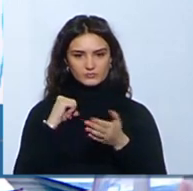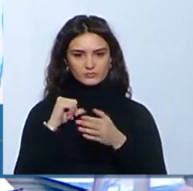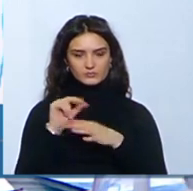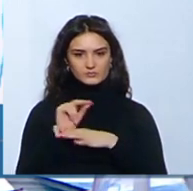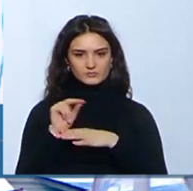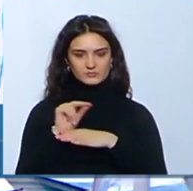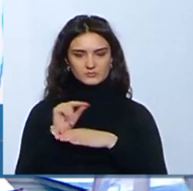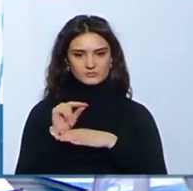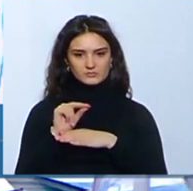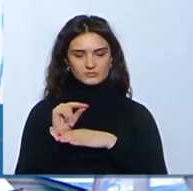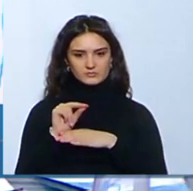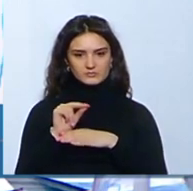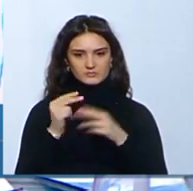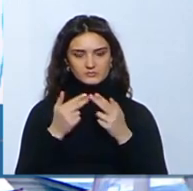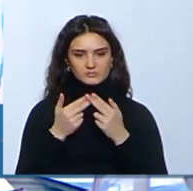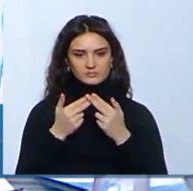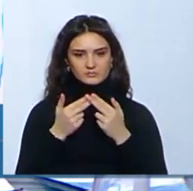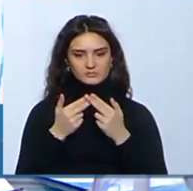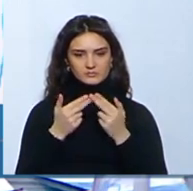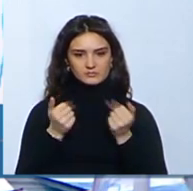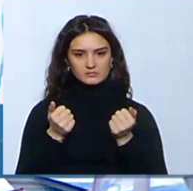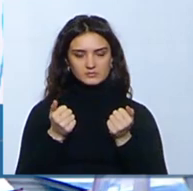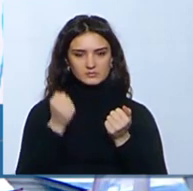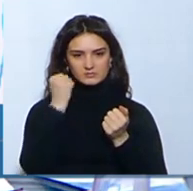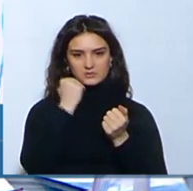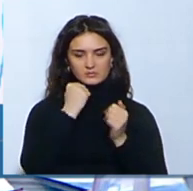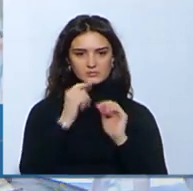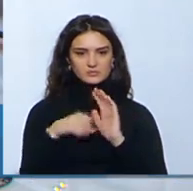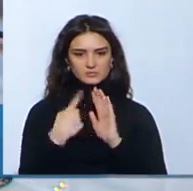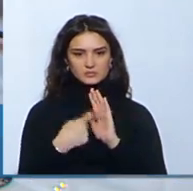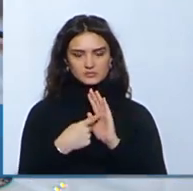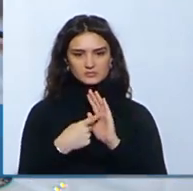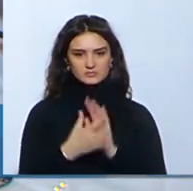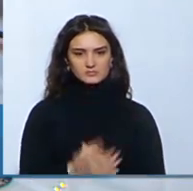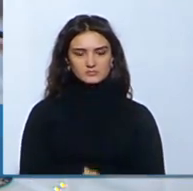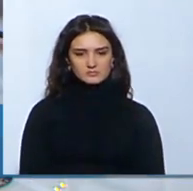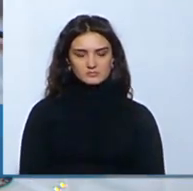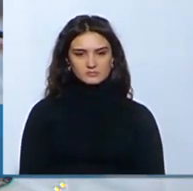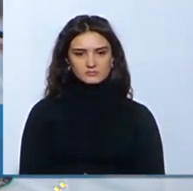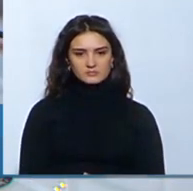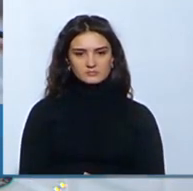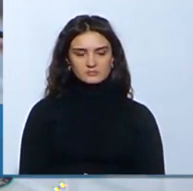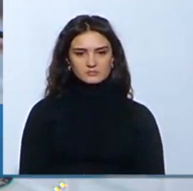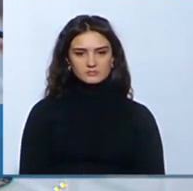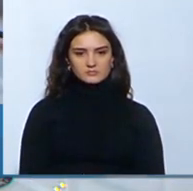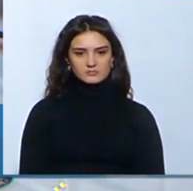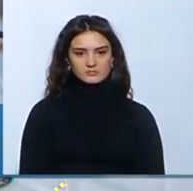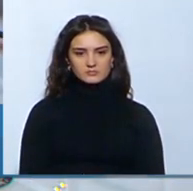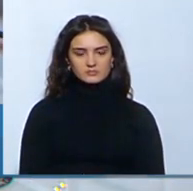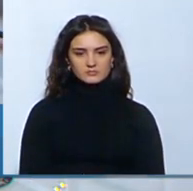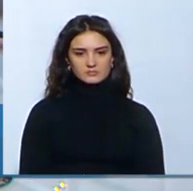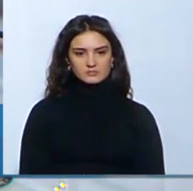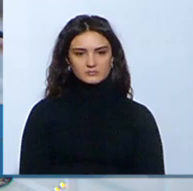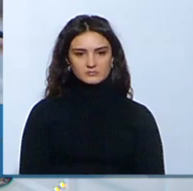მკურნალობას მიმართავთ? დიახ. გასაგებია. მადლობა შეკითხვისთვის. ეს შეკითხვა ასაკი პაციენტის ყოველთვის მნიშვნელოვანია.